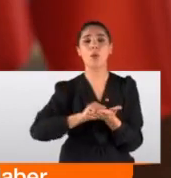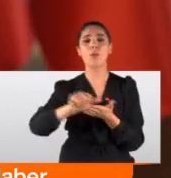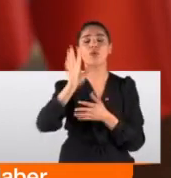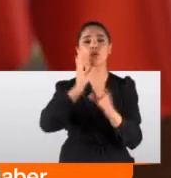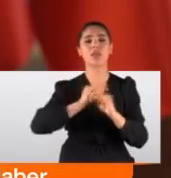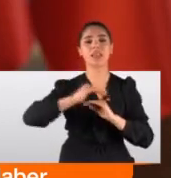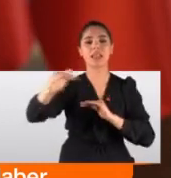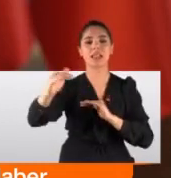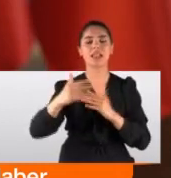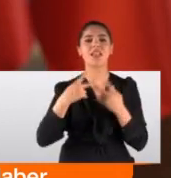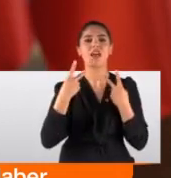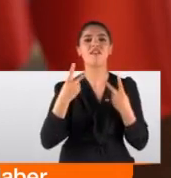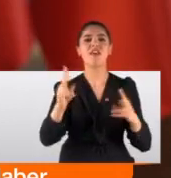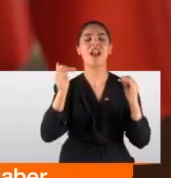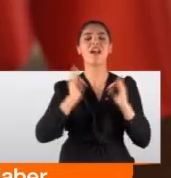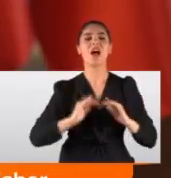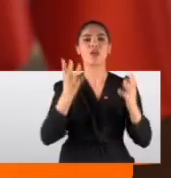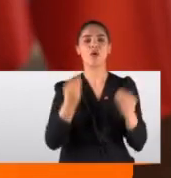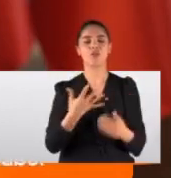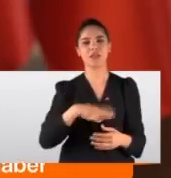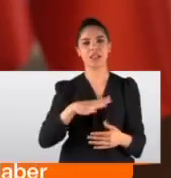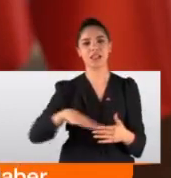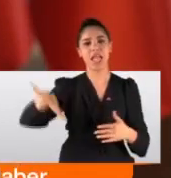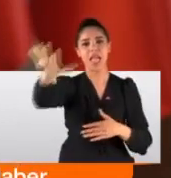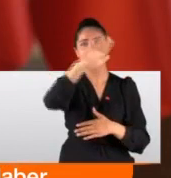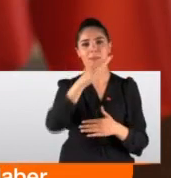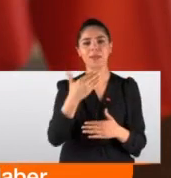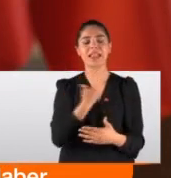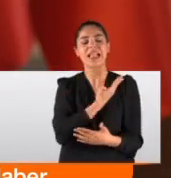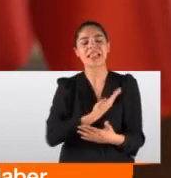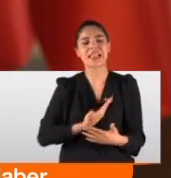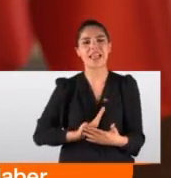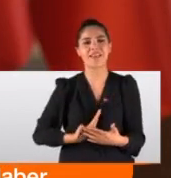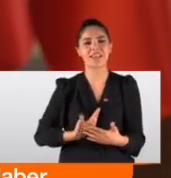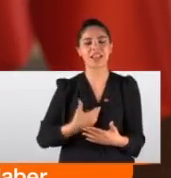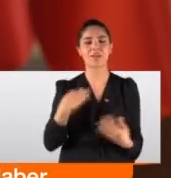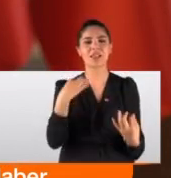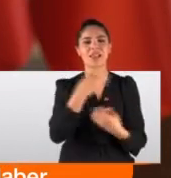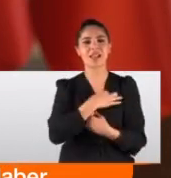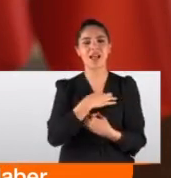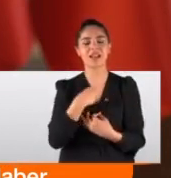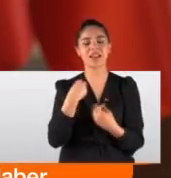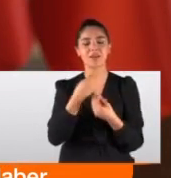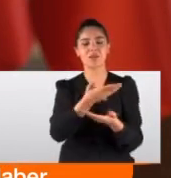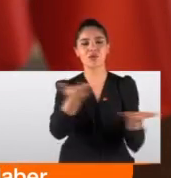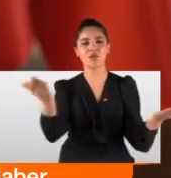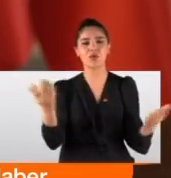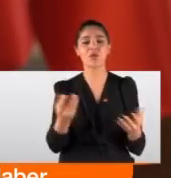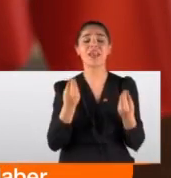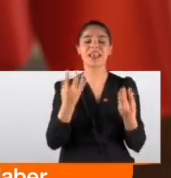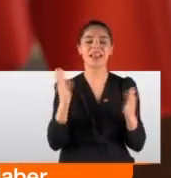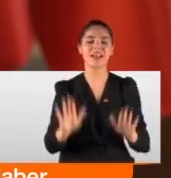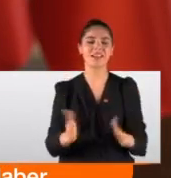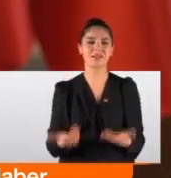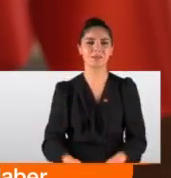insanlığı felaha kavuşturmasını diliyorum. Hepinize sevgilerimi, saygılarımı sunuyorum. Kalın